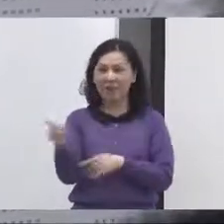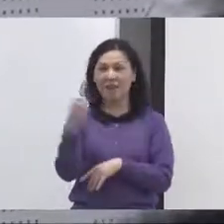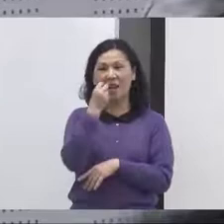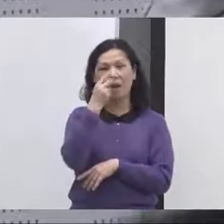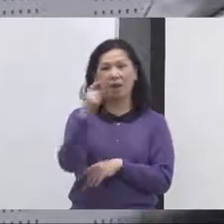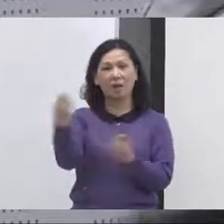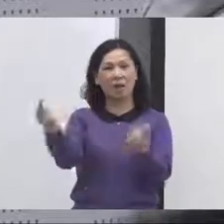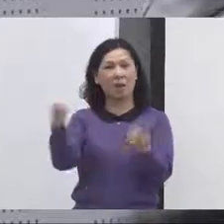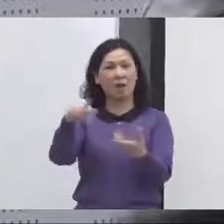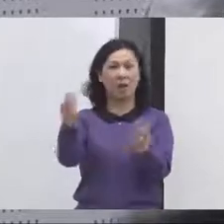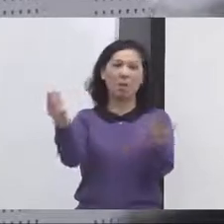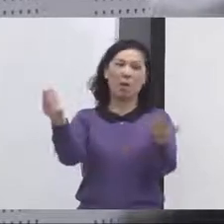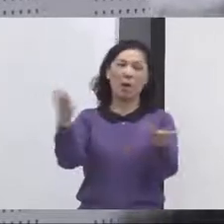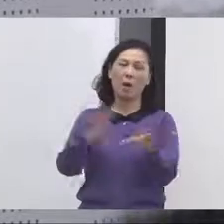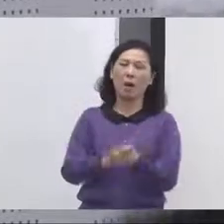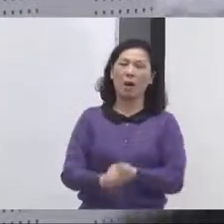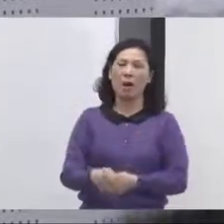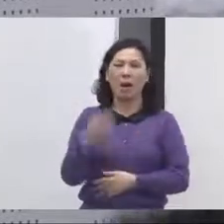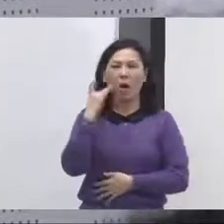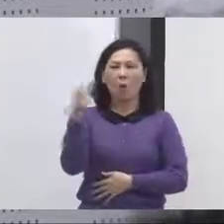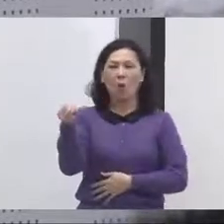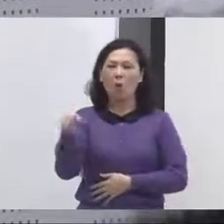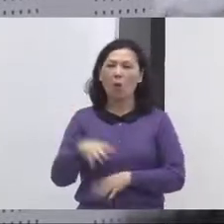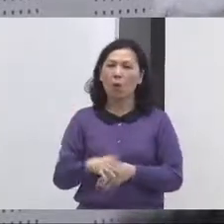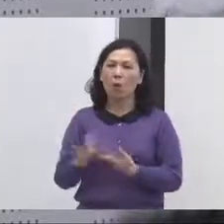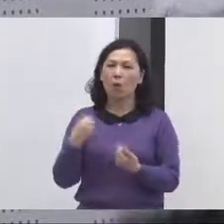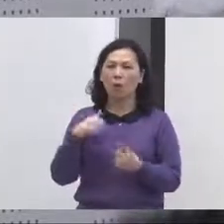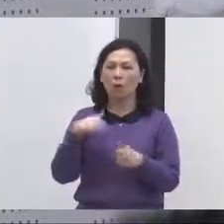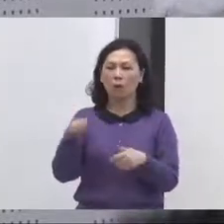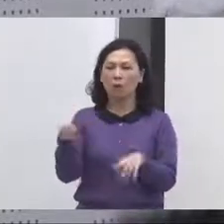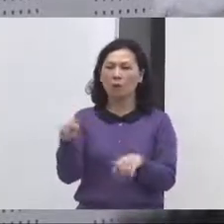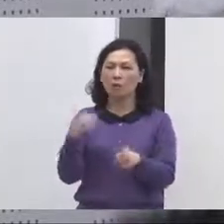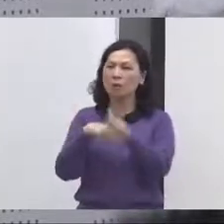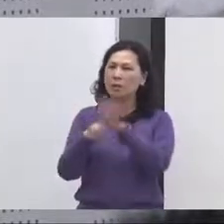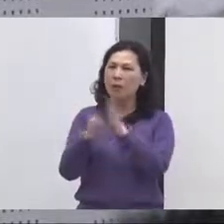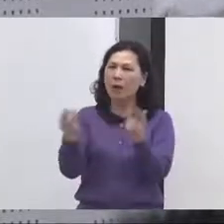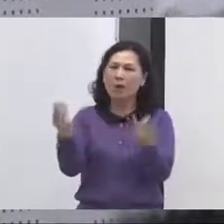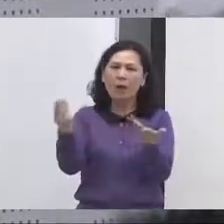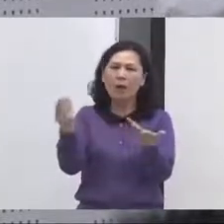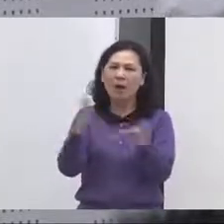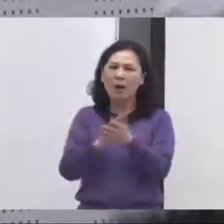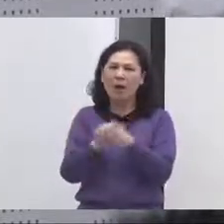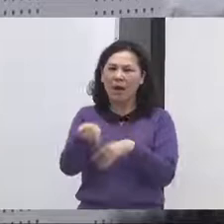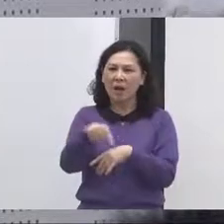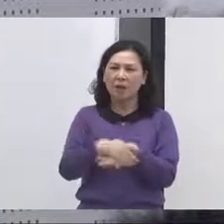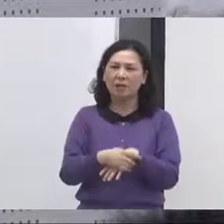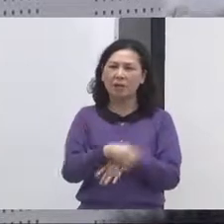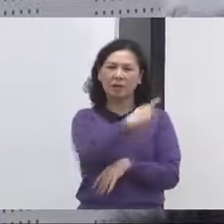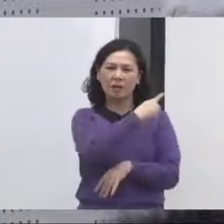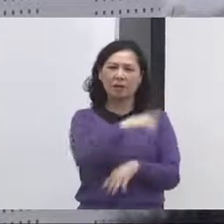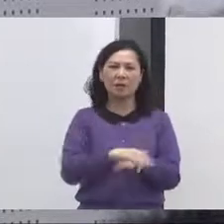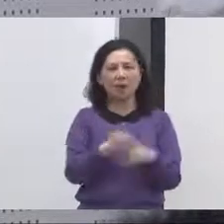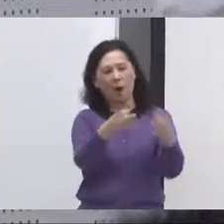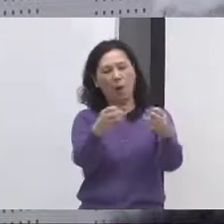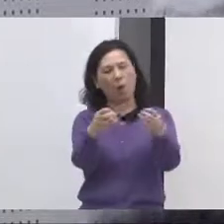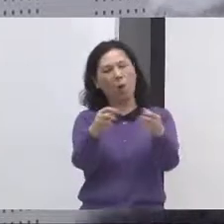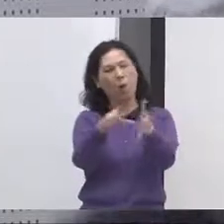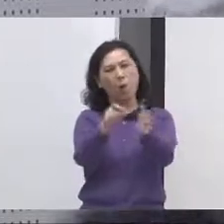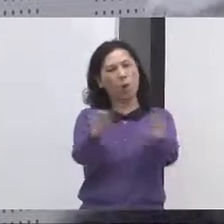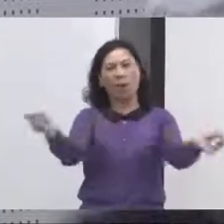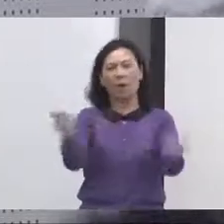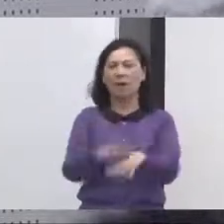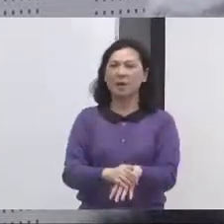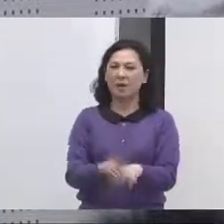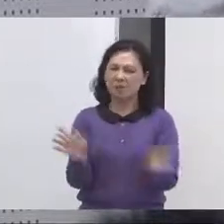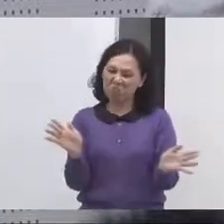台。如果是完全无大台，就没有什么代表不代表的问题，就不会一直卡在这一题。但就是一个介于中间一个暧昧，